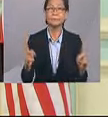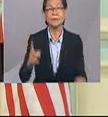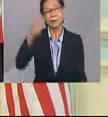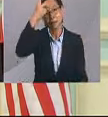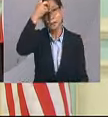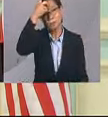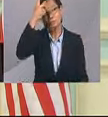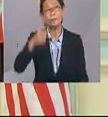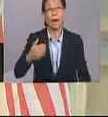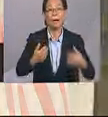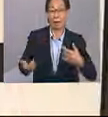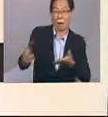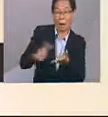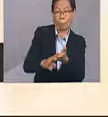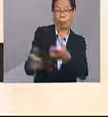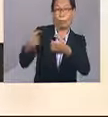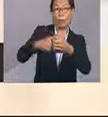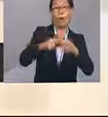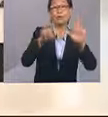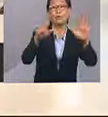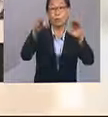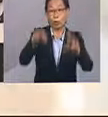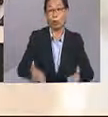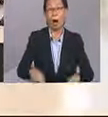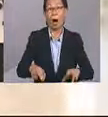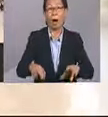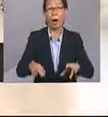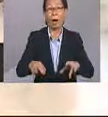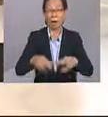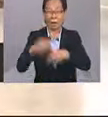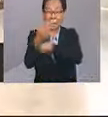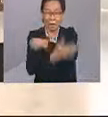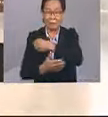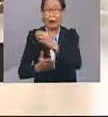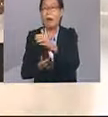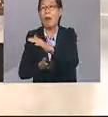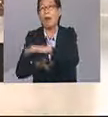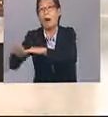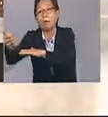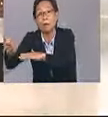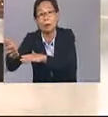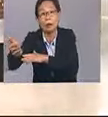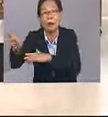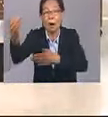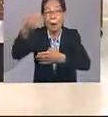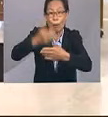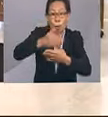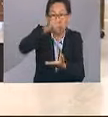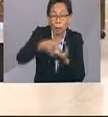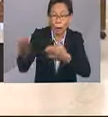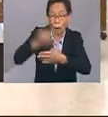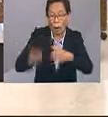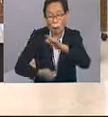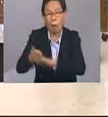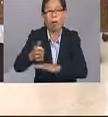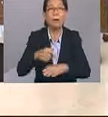Datuk Sri, ada laporan hari ini mengenai 7 warga asing lari dari pusat kuarantin dan kes lari dari pusat kuarantin ini bukan